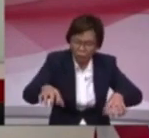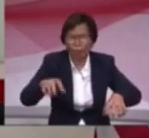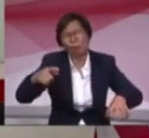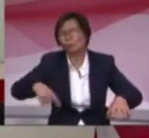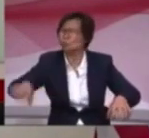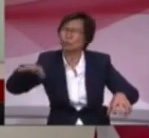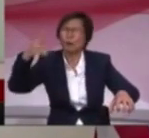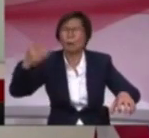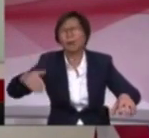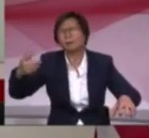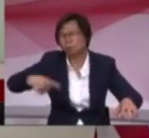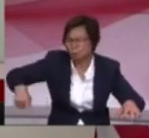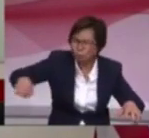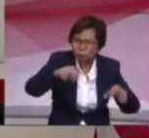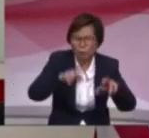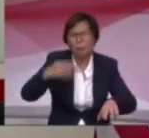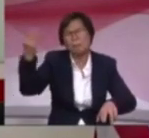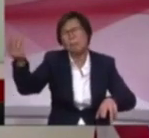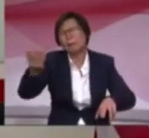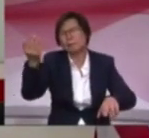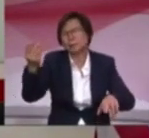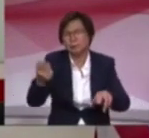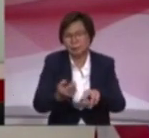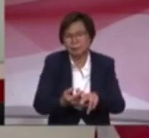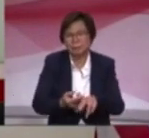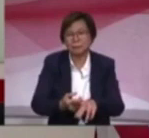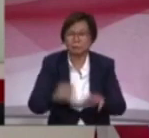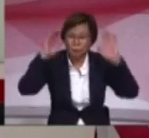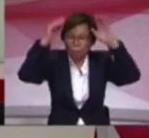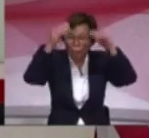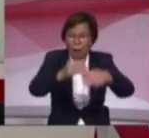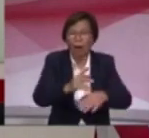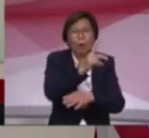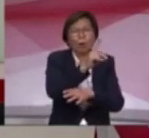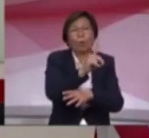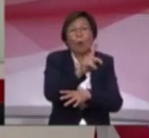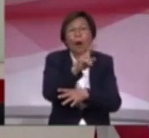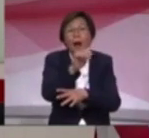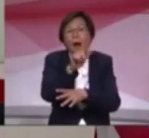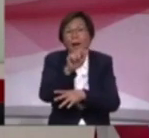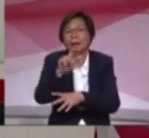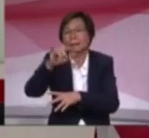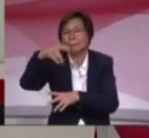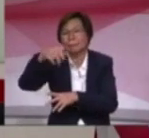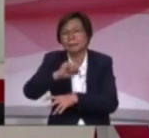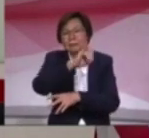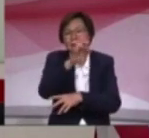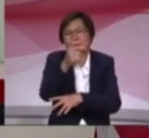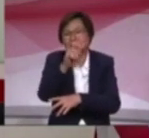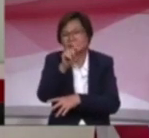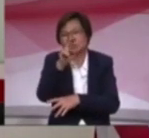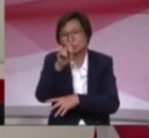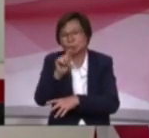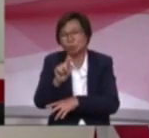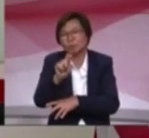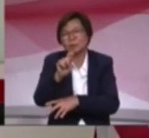biasa, rakyat dah biasa dengan daerah seperti itu. Kalau di Pahang, daerah Kuala Lipis, daerah Jerantut, daerah Temeloh, daerah Bera.